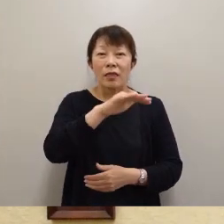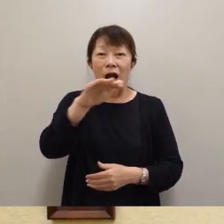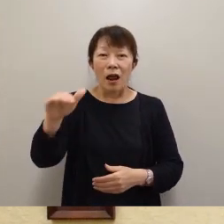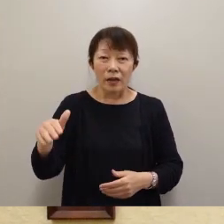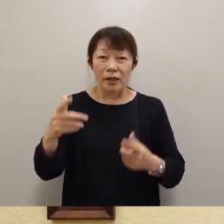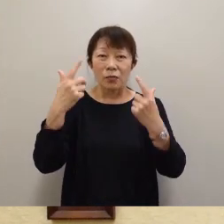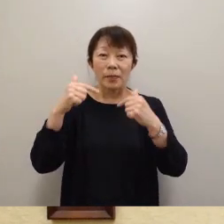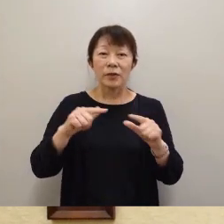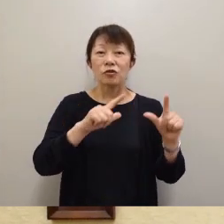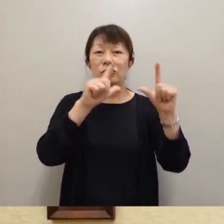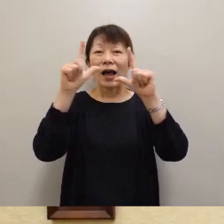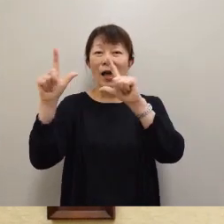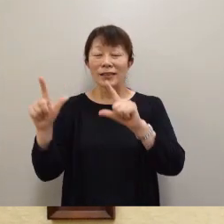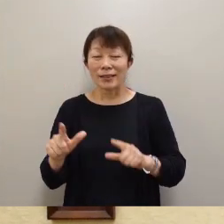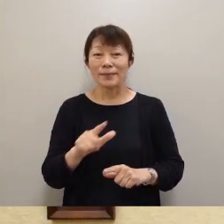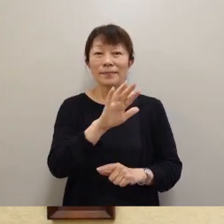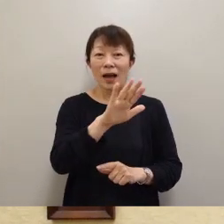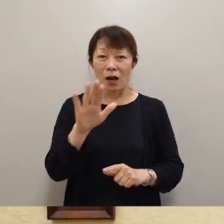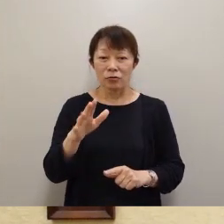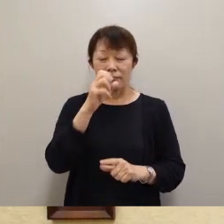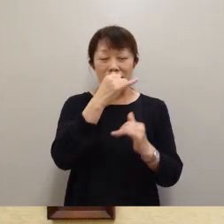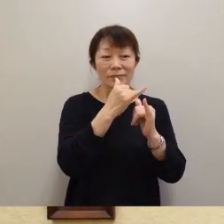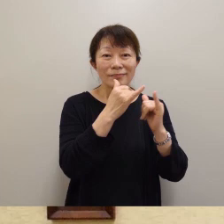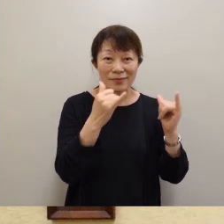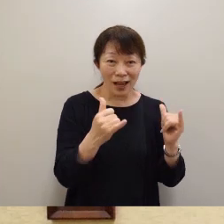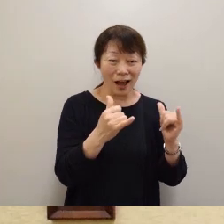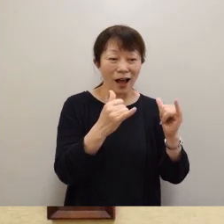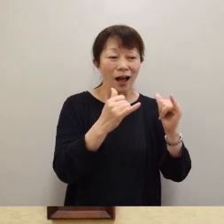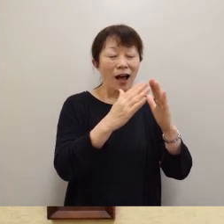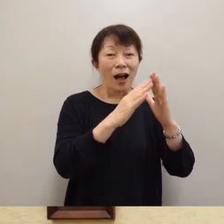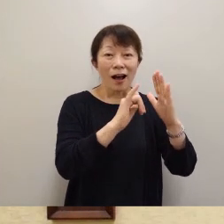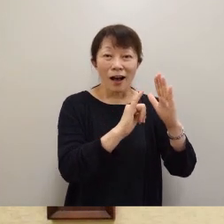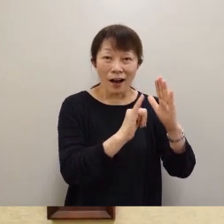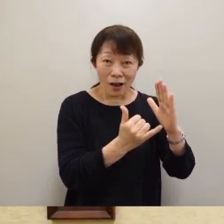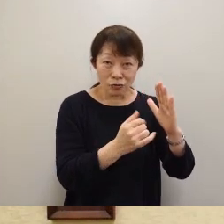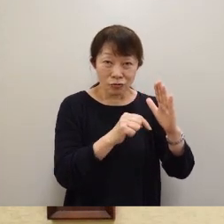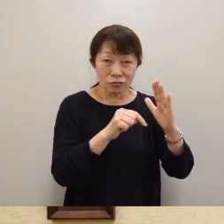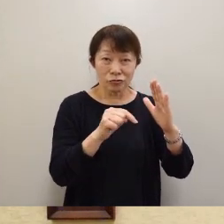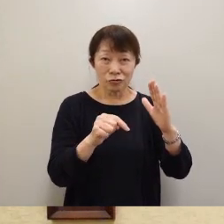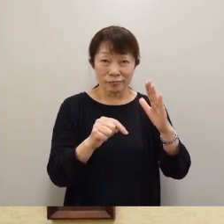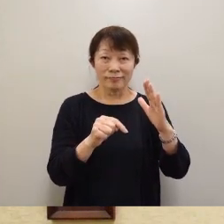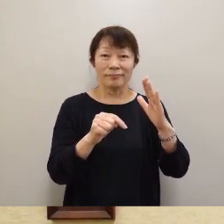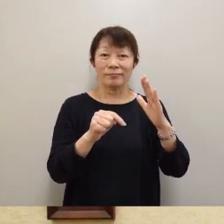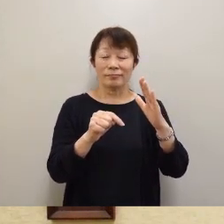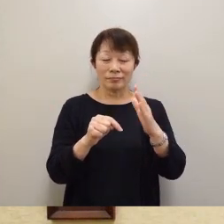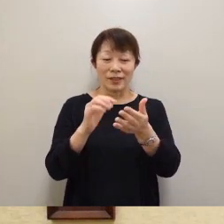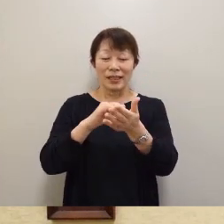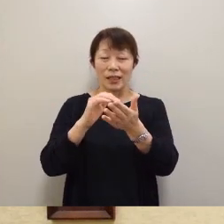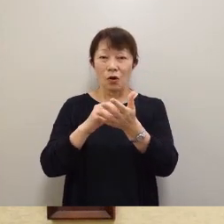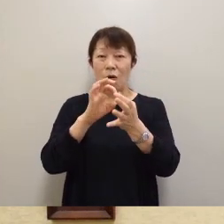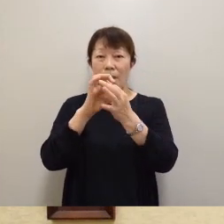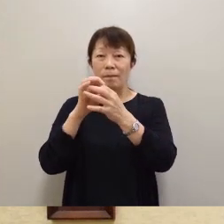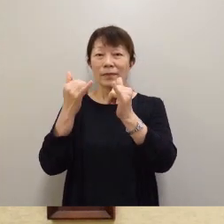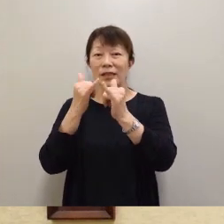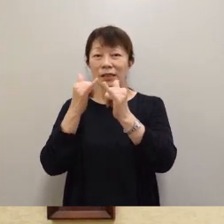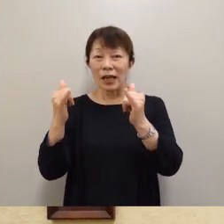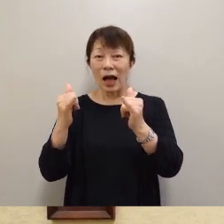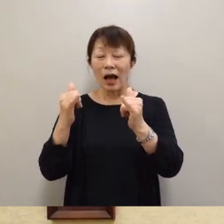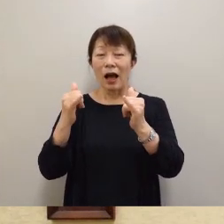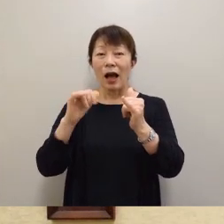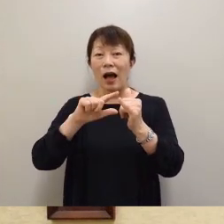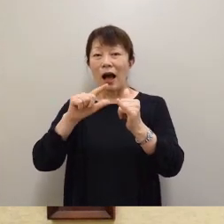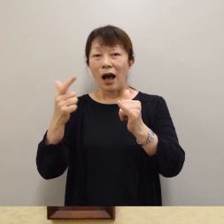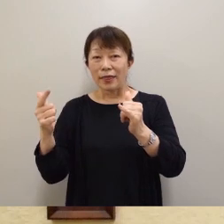ります。患者さんにも、患者さんのご家族にも、そして医療従事者をはじめとするエッセンシャルワー